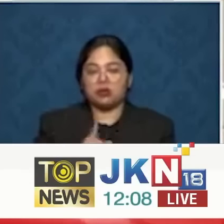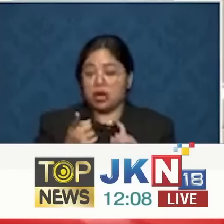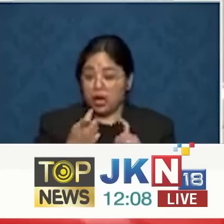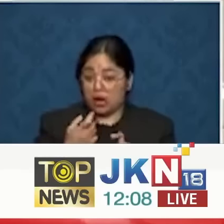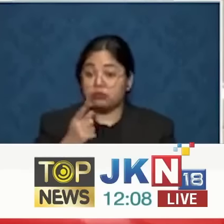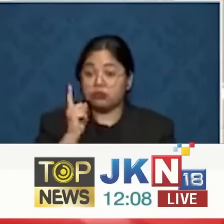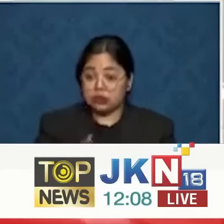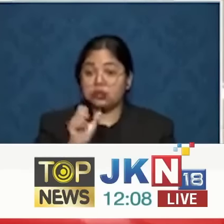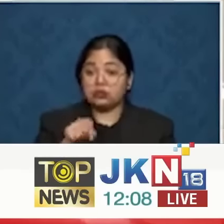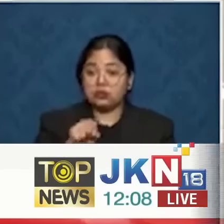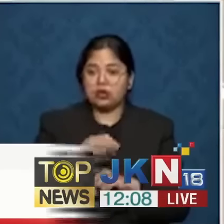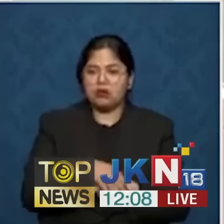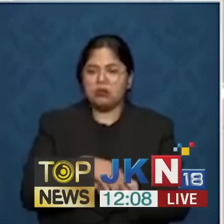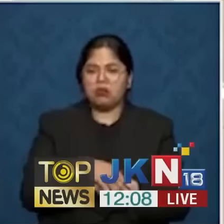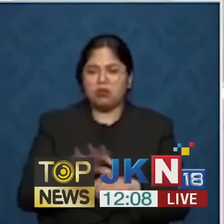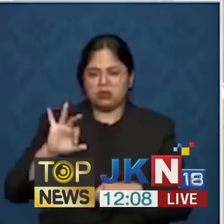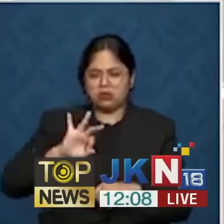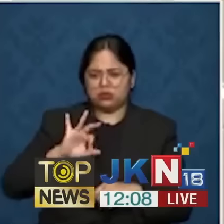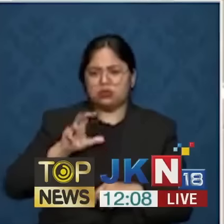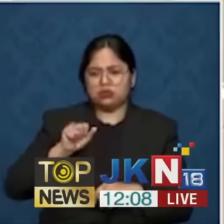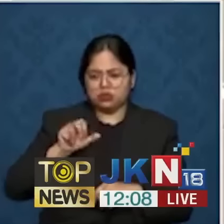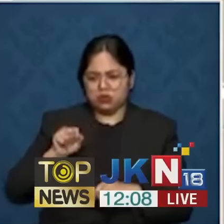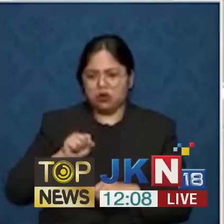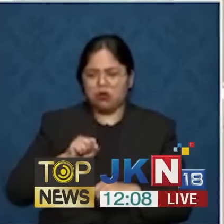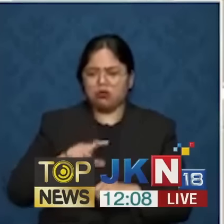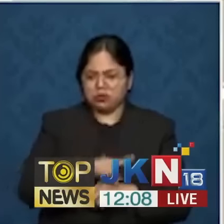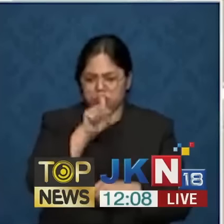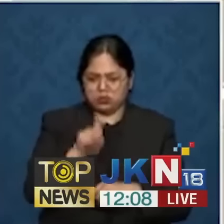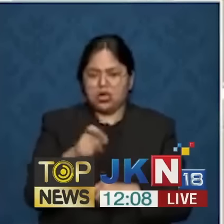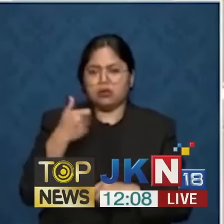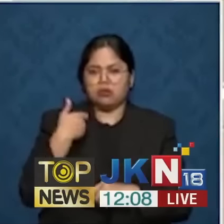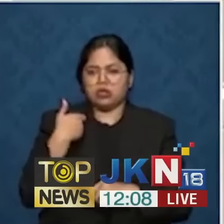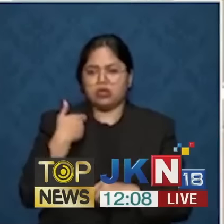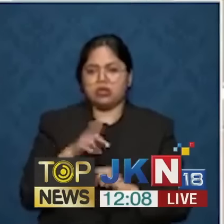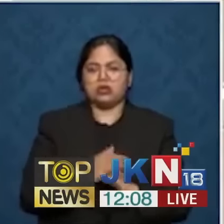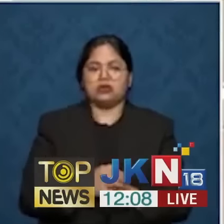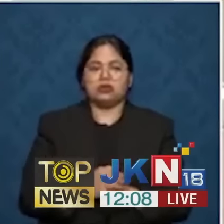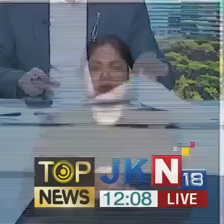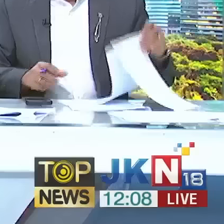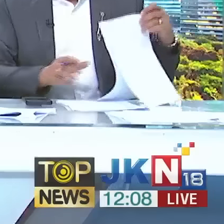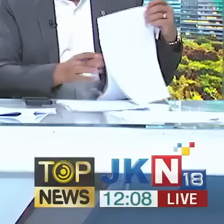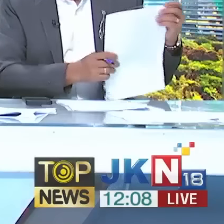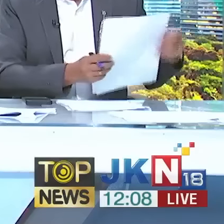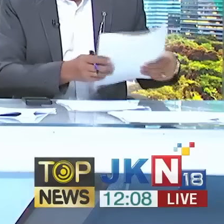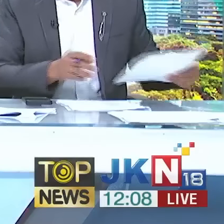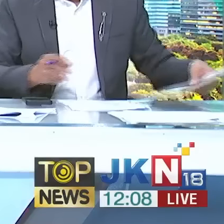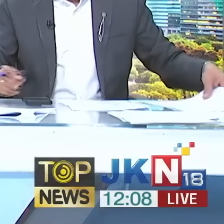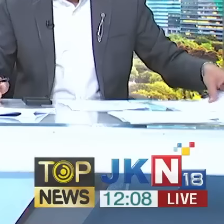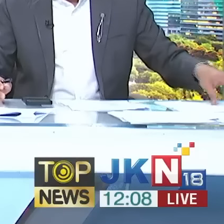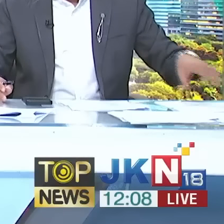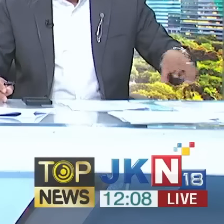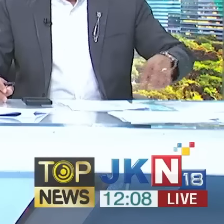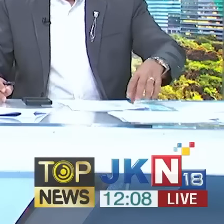ประจำนะฮะ เมื่อวานนี้ก็เรียกว่าหลายประเด็นนะคะที่ได้มีการอภิปรายจากทางด้านของฝ่ายค้านคราวนี้ไปดูภาพรวมกันหน่อยนะคะเ